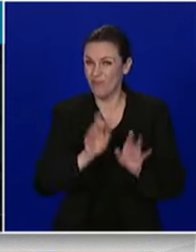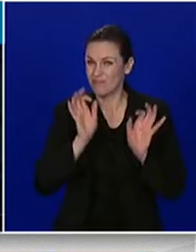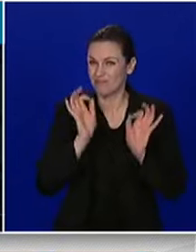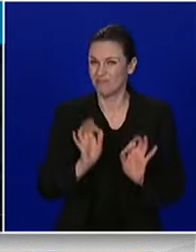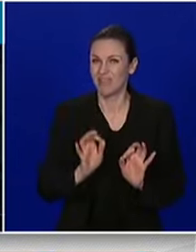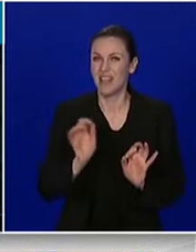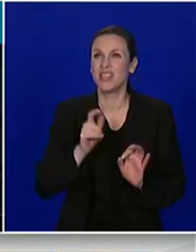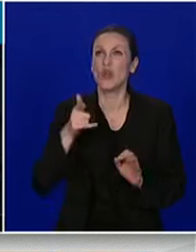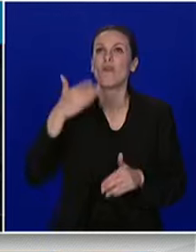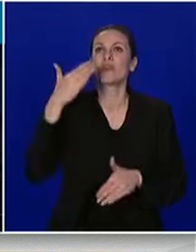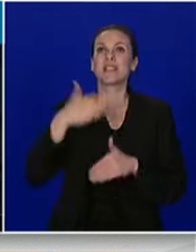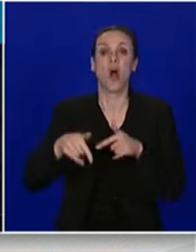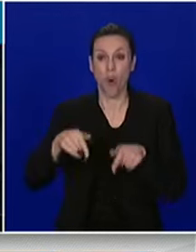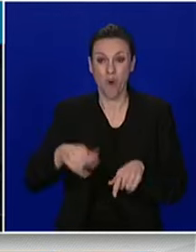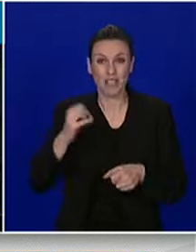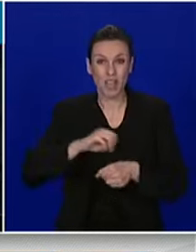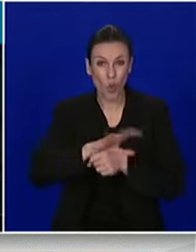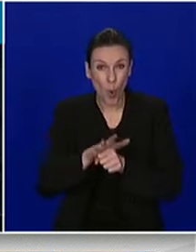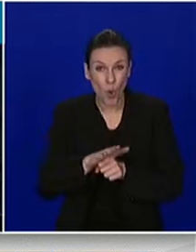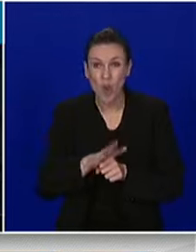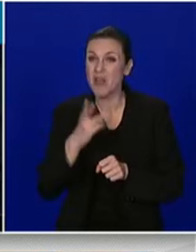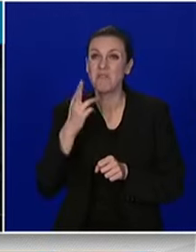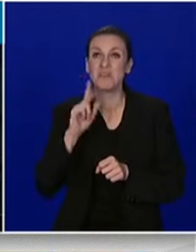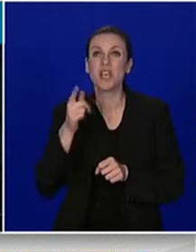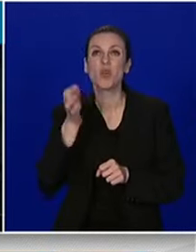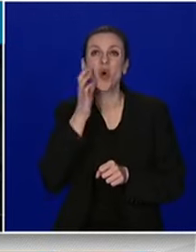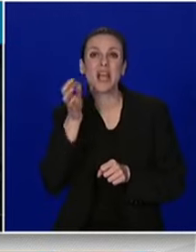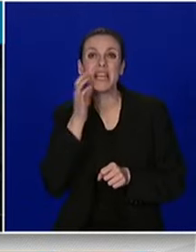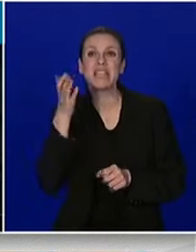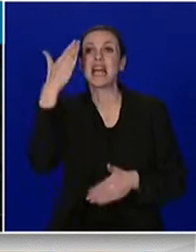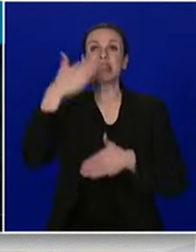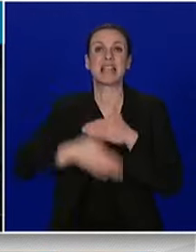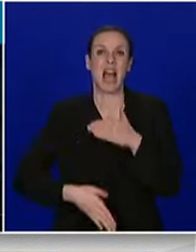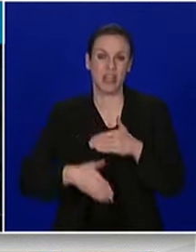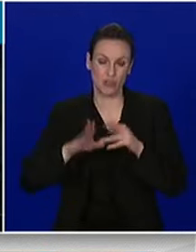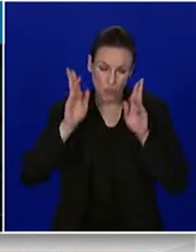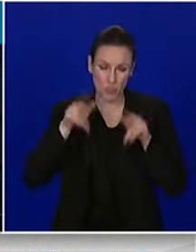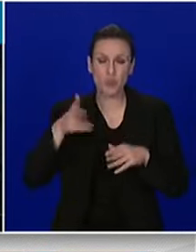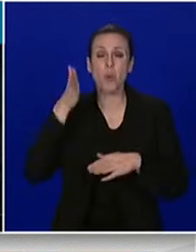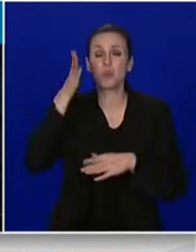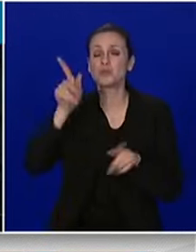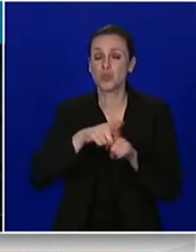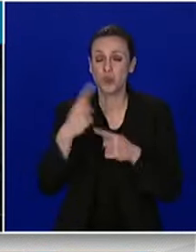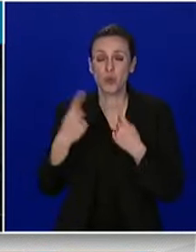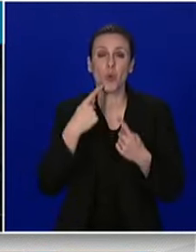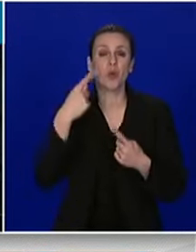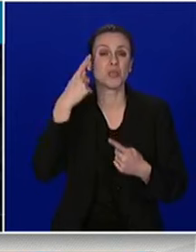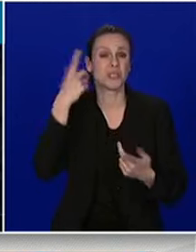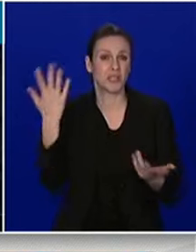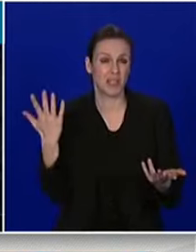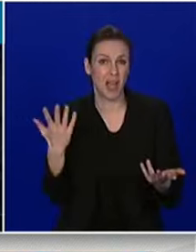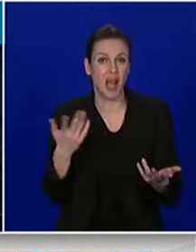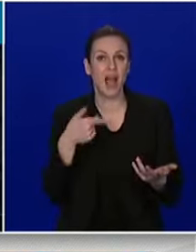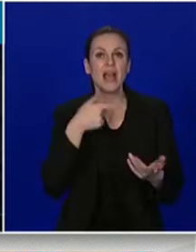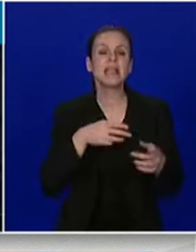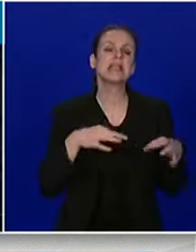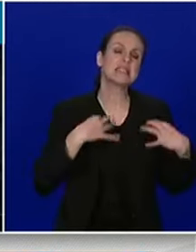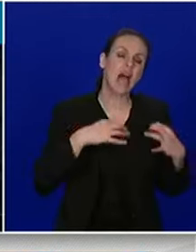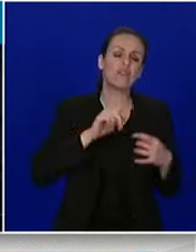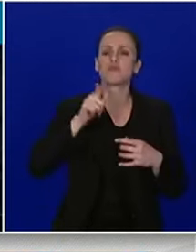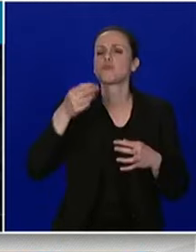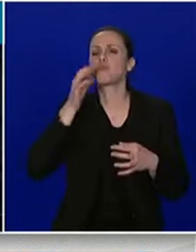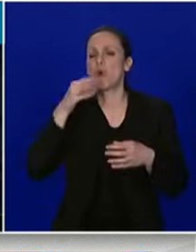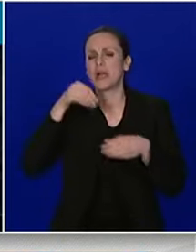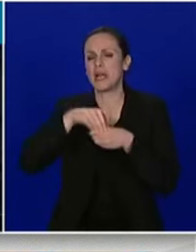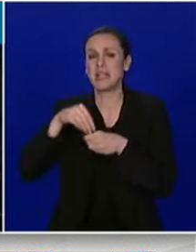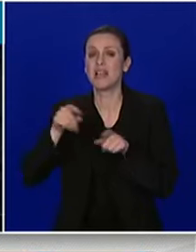posljednja kriza, pa ni zdravstvena sa kojom se bavimo, i pogotovo mladi